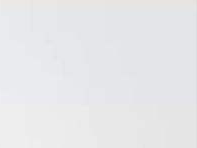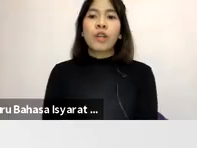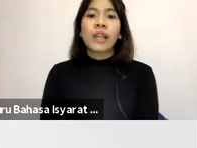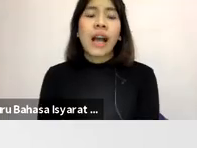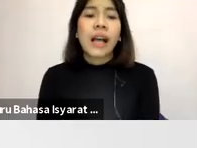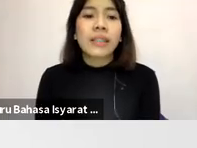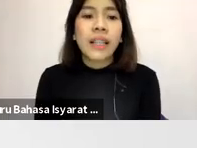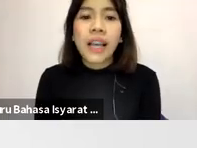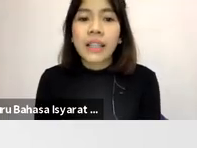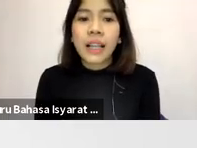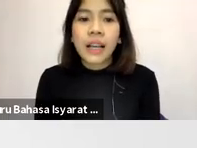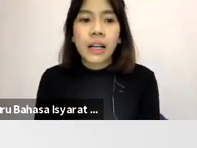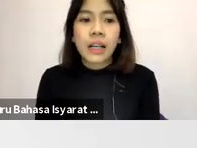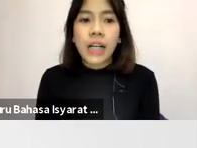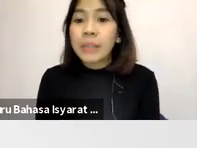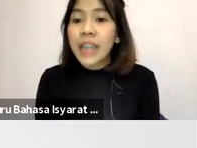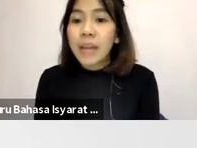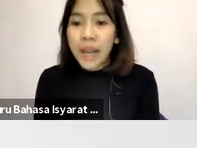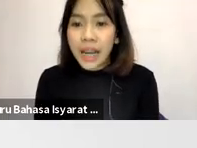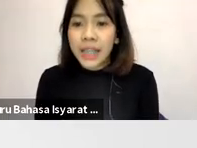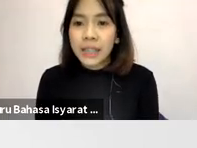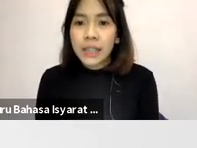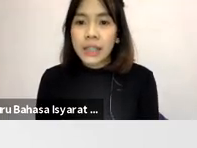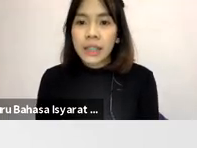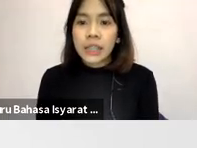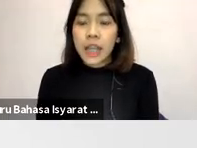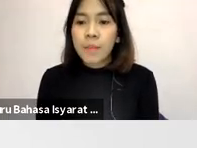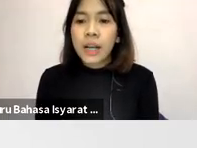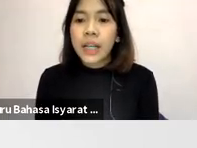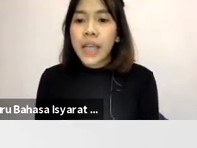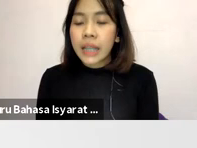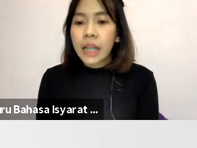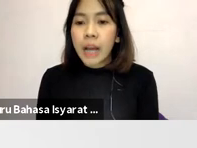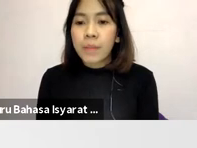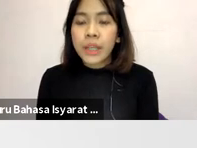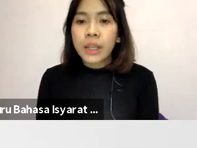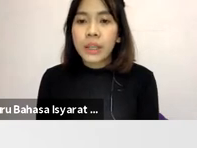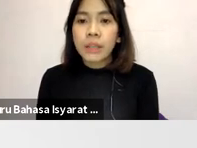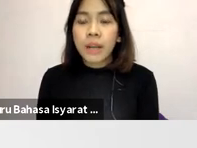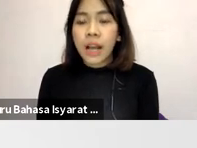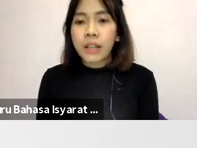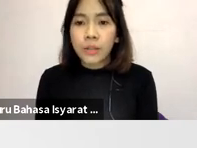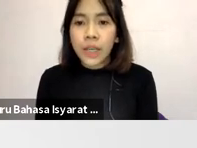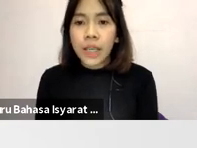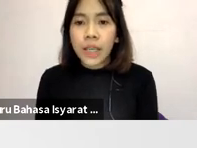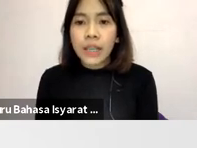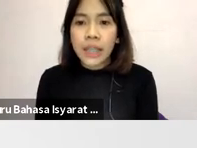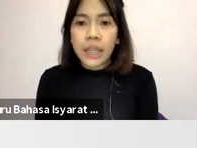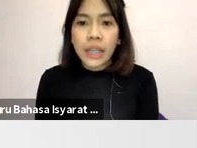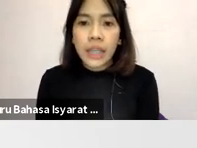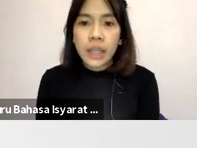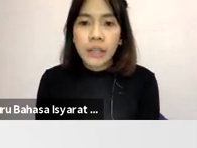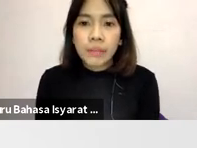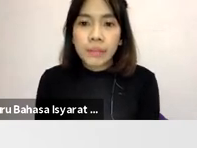berikut adalah hasil yang telah kami capai selama kegiatan Kamis berlangsung hingga